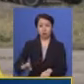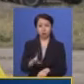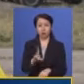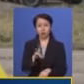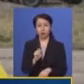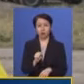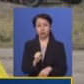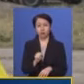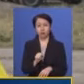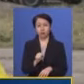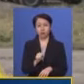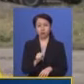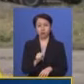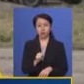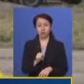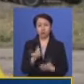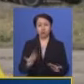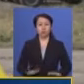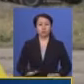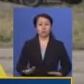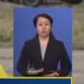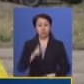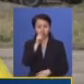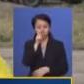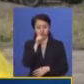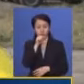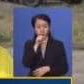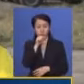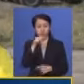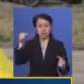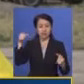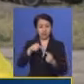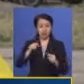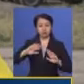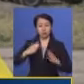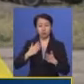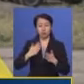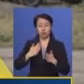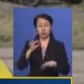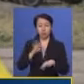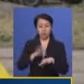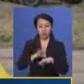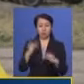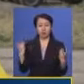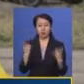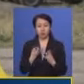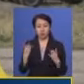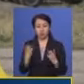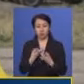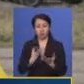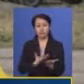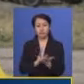на живой скот и на живую птицу. И, соответственно, в случае возникновения вспышек и необходимости